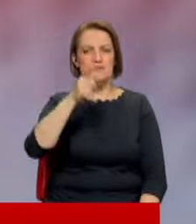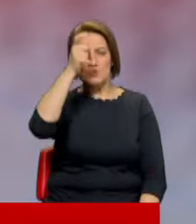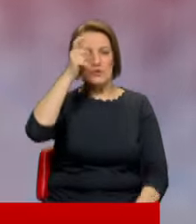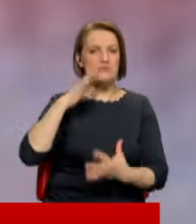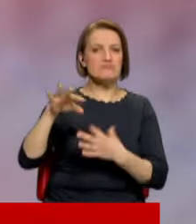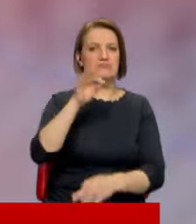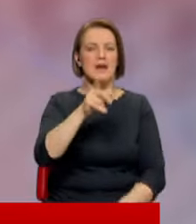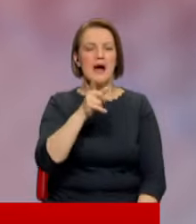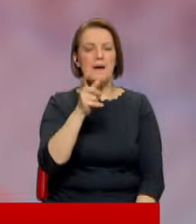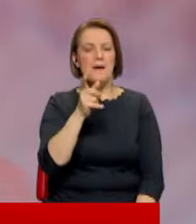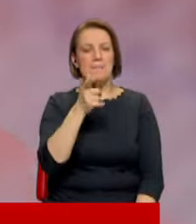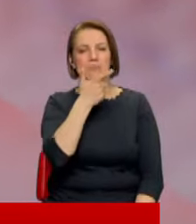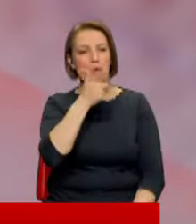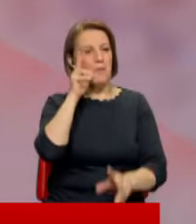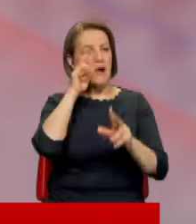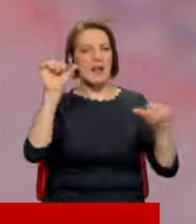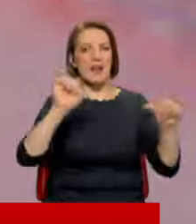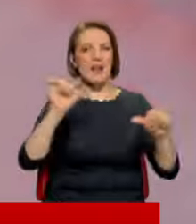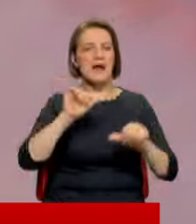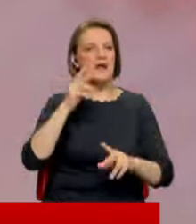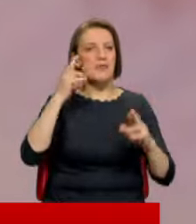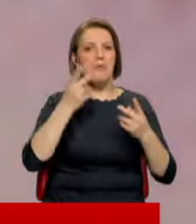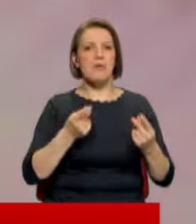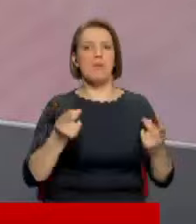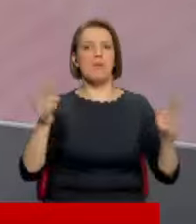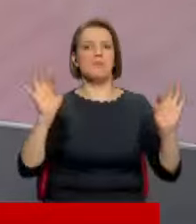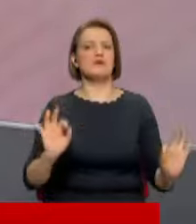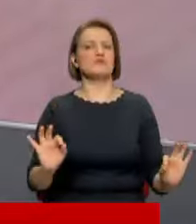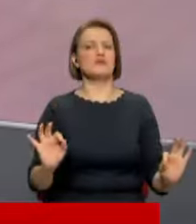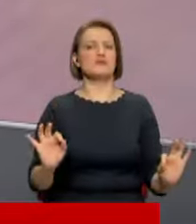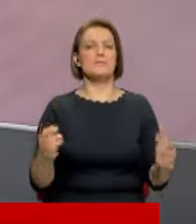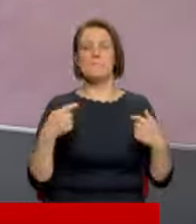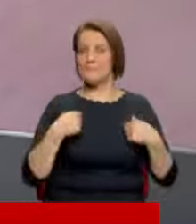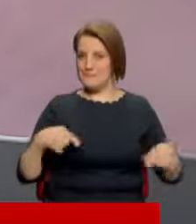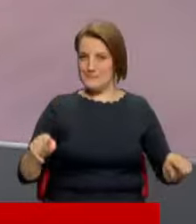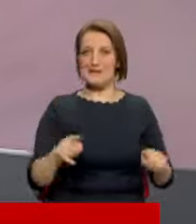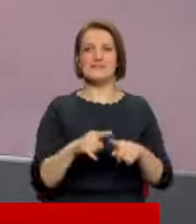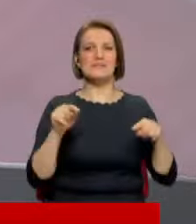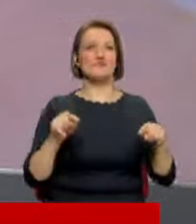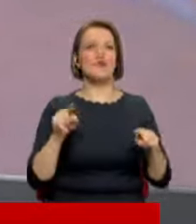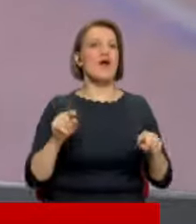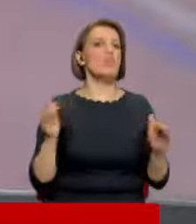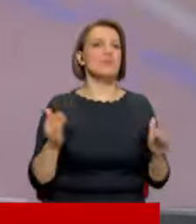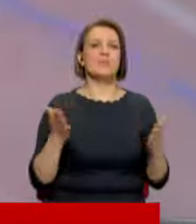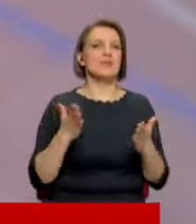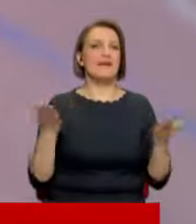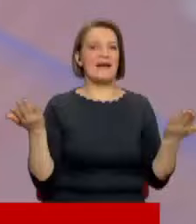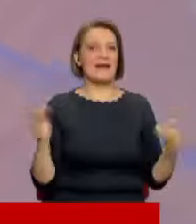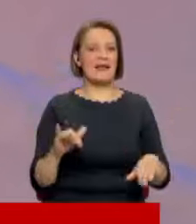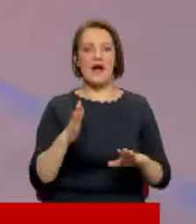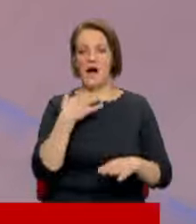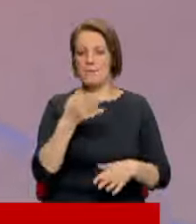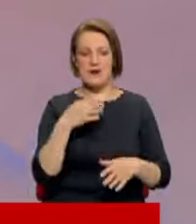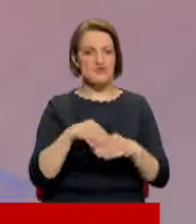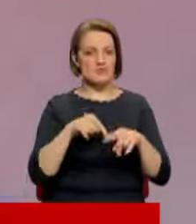kuramazken yabancılar da kaçmaya başladı manşet Peki biz buraya neden geldik haberin